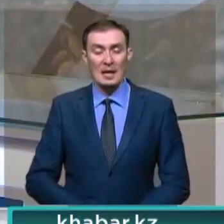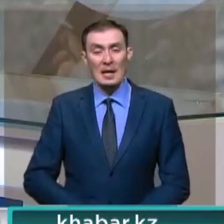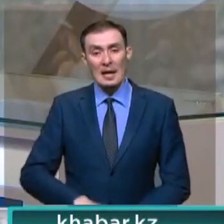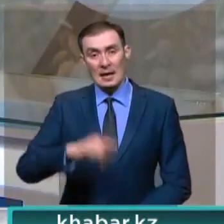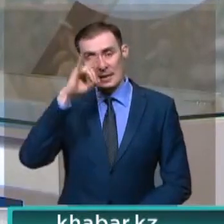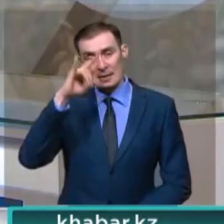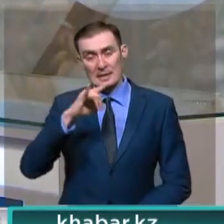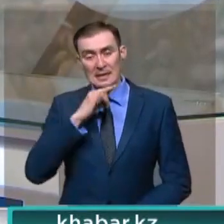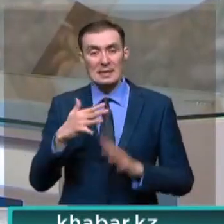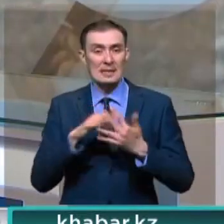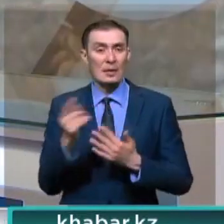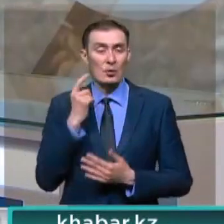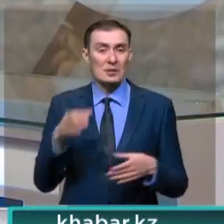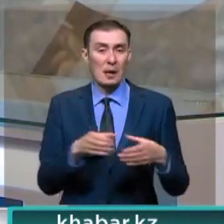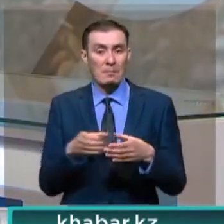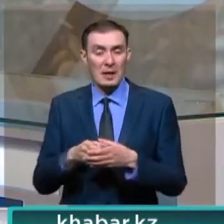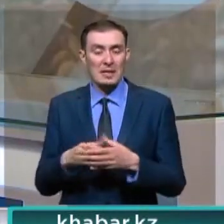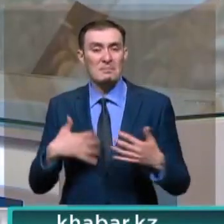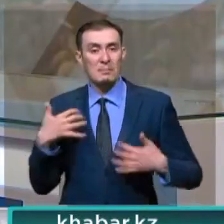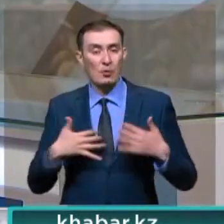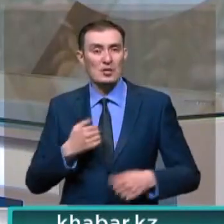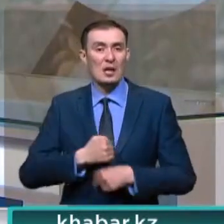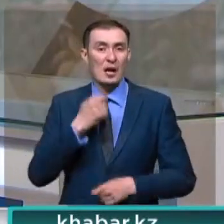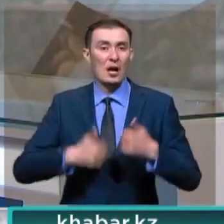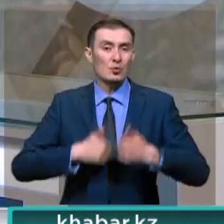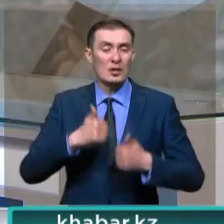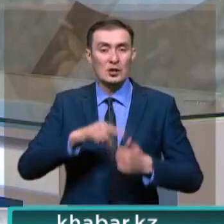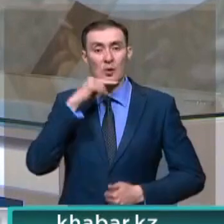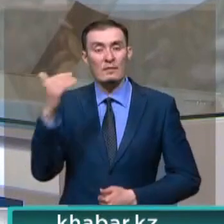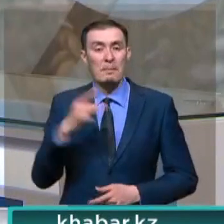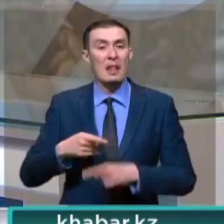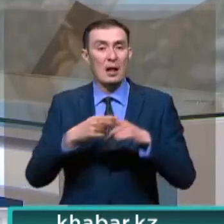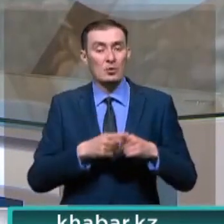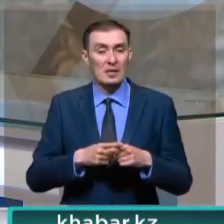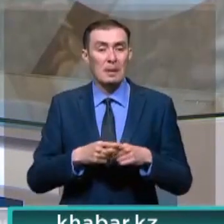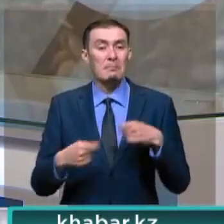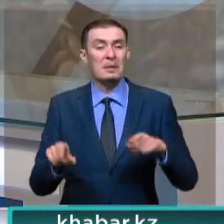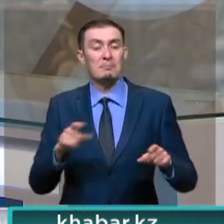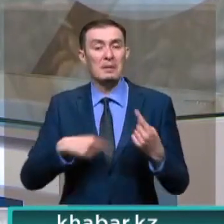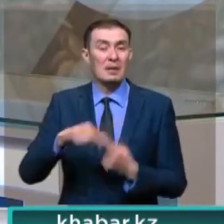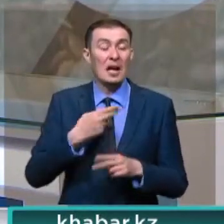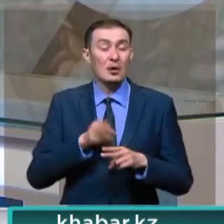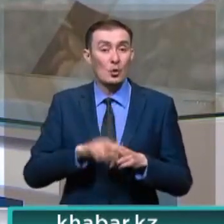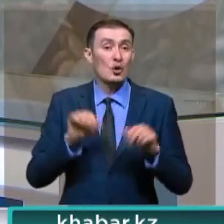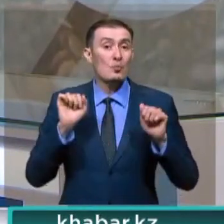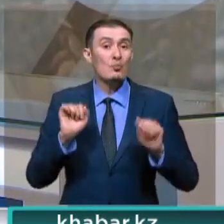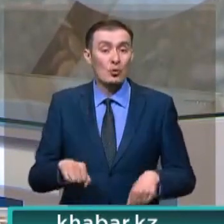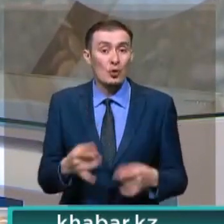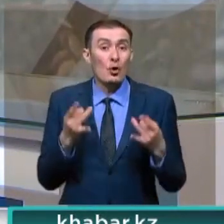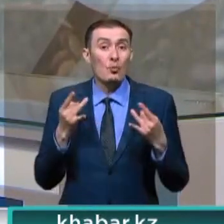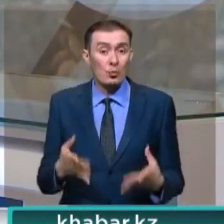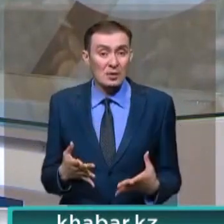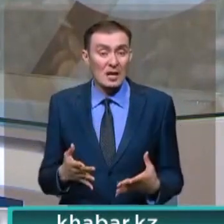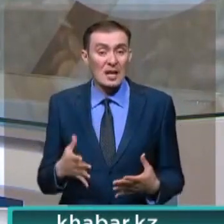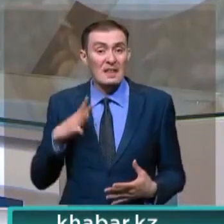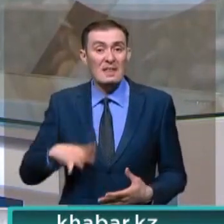Казахстанские сельхозтоваропроизводители опасаются жесткой конкуренции со стороны российских и белорусских предпринимателей, которую они могут попросту